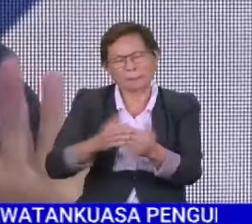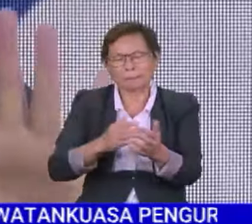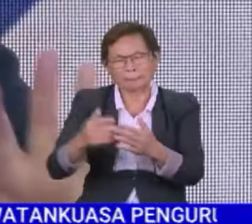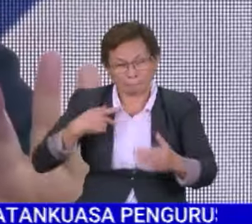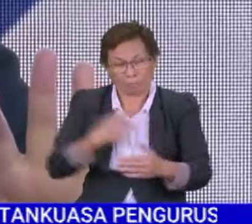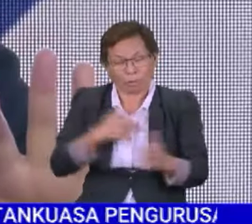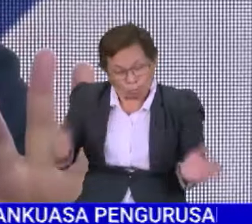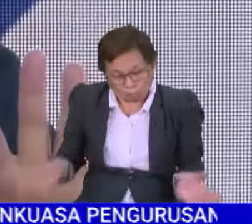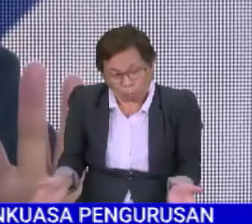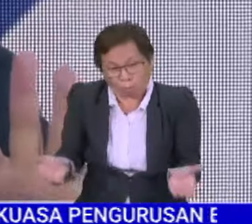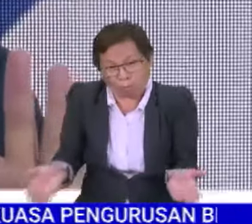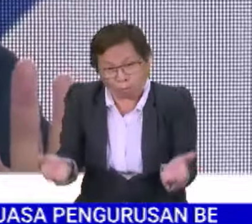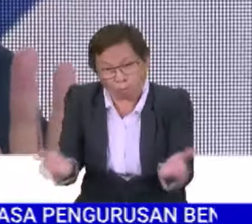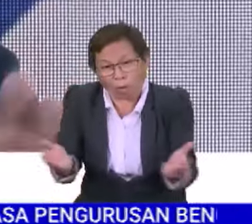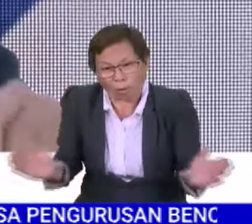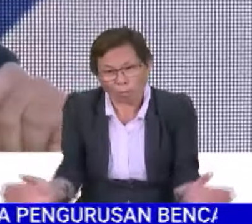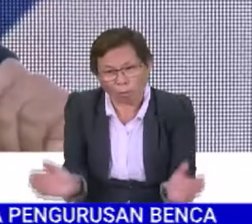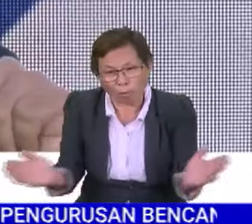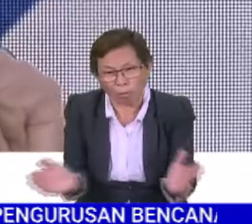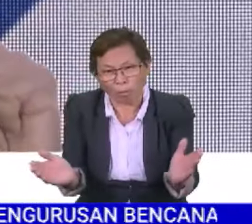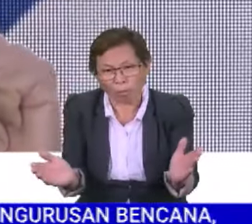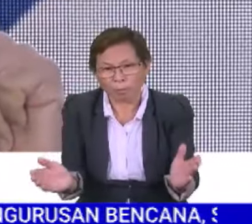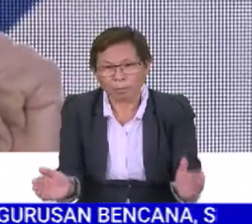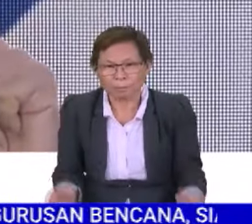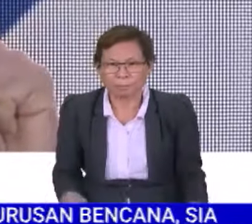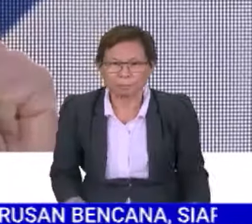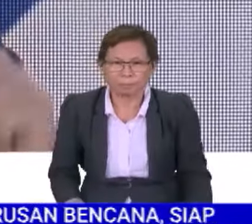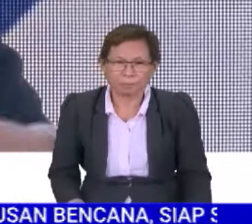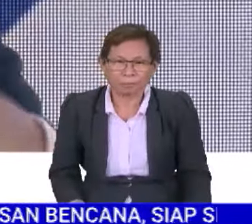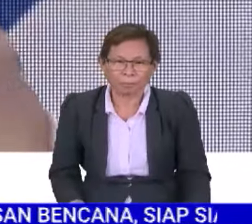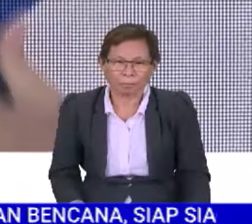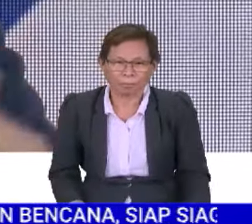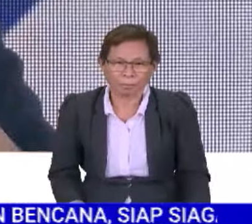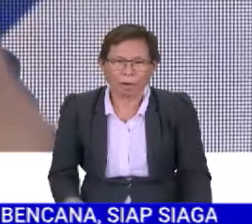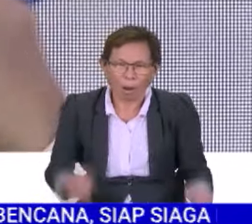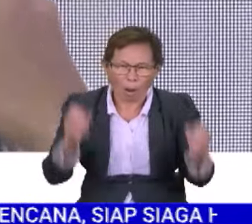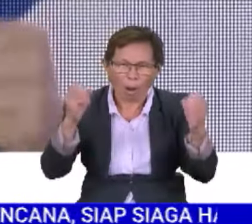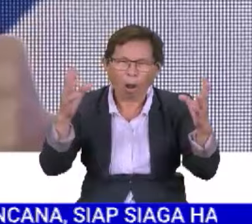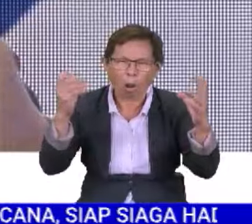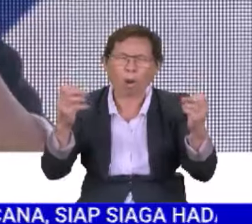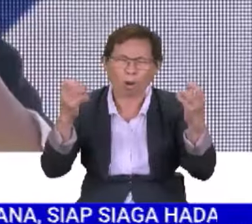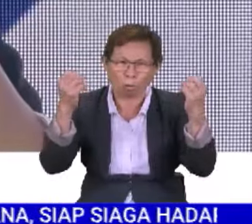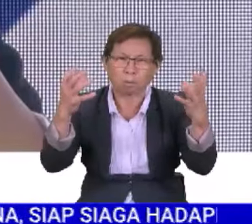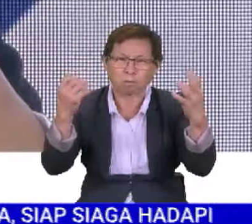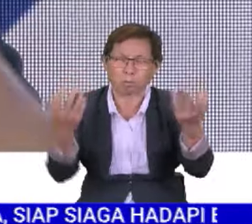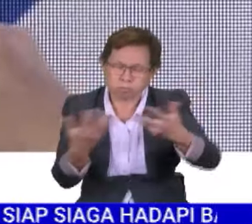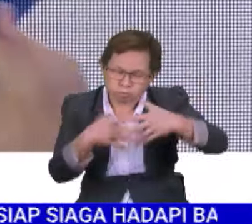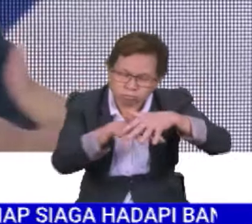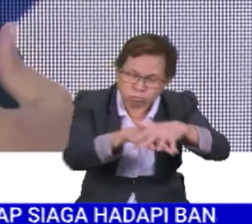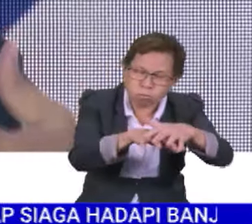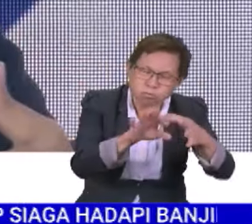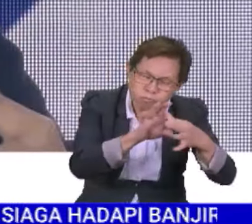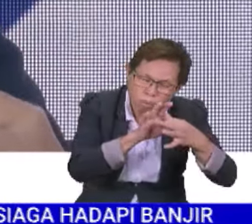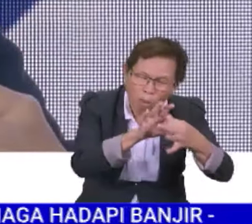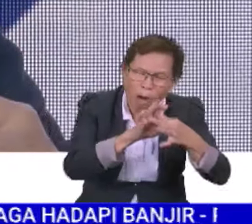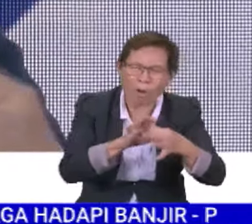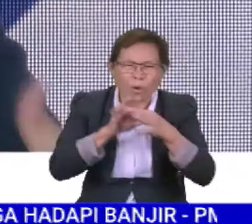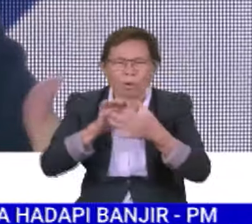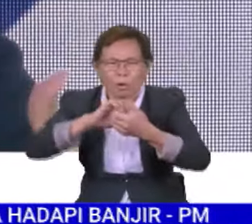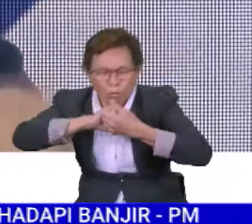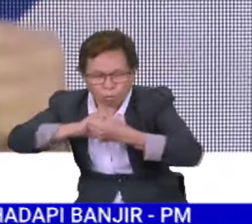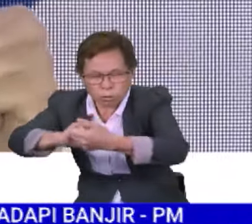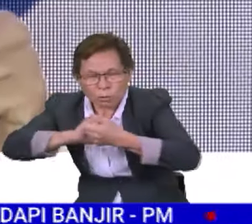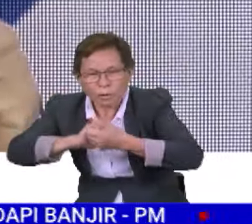And these guidebooks, they're not prescriptive in nature. So there's a lot of collaboration and working together